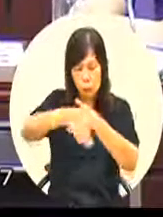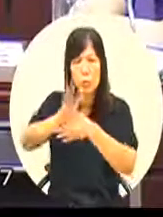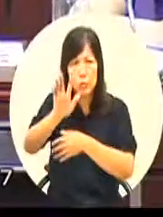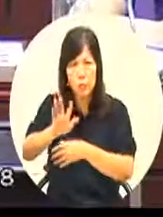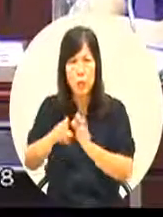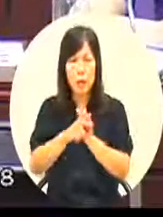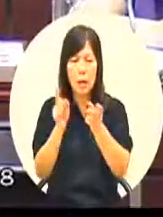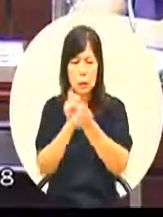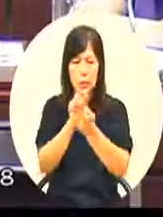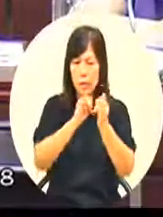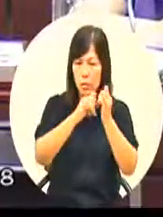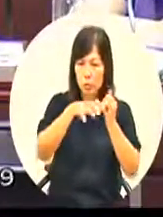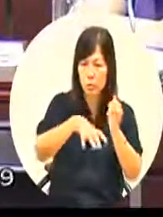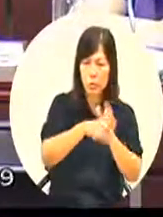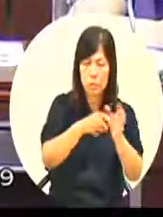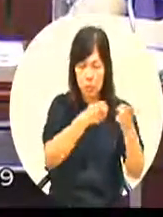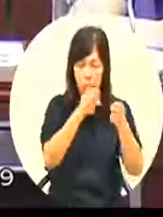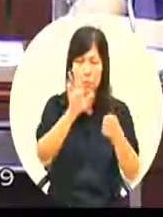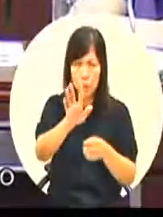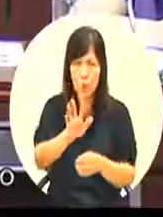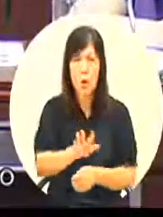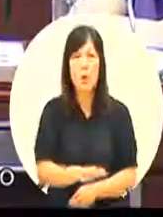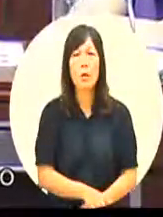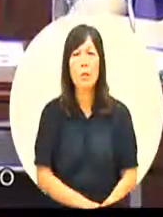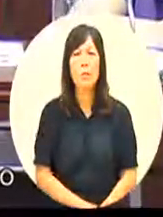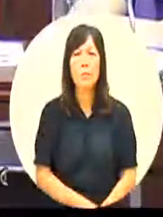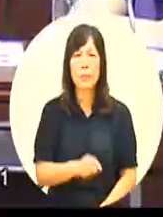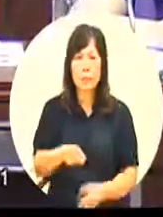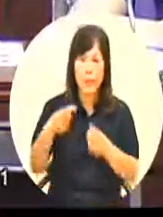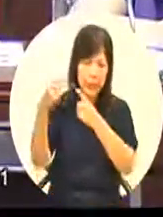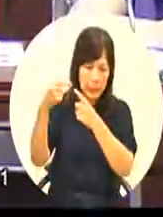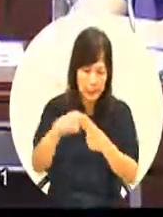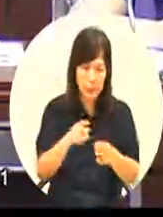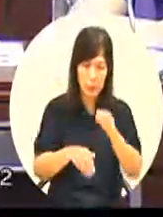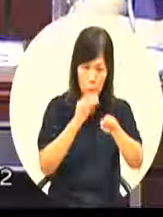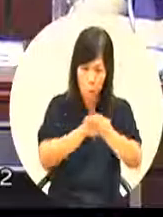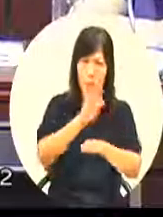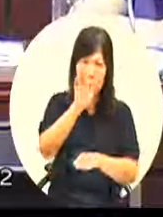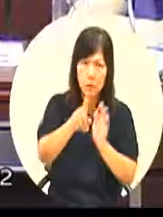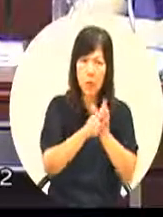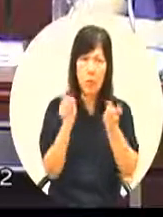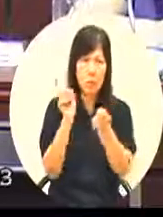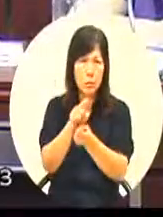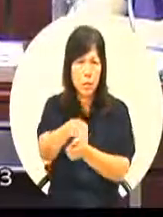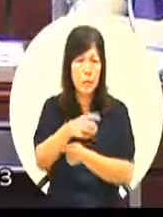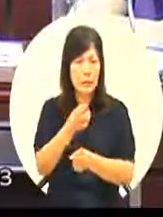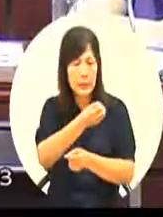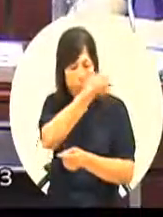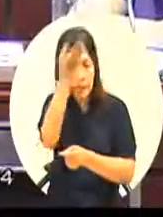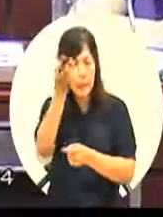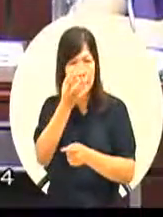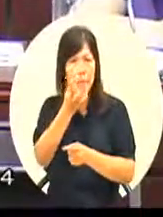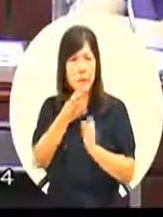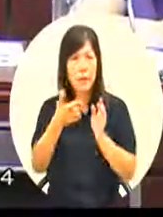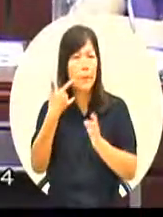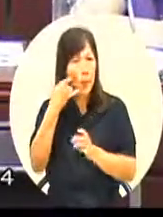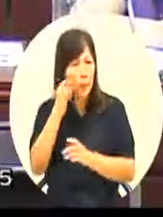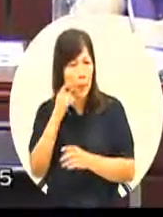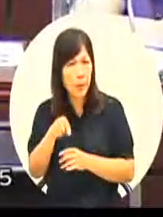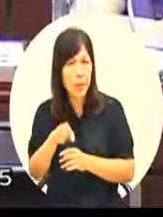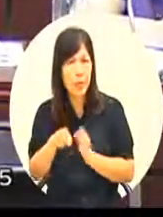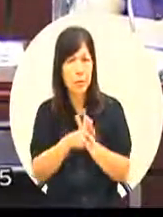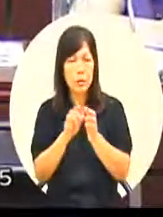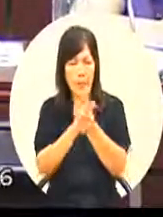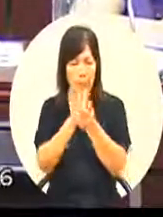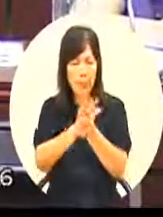们也跟社会局讨论这个议题。那这样子的这个衔接如果能够完成，当然对这个年轻的这个父母来 讲是得